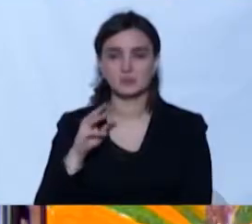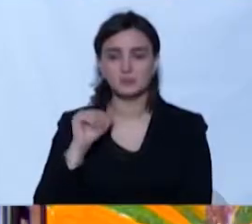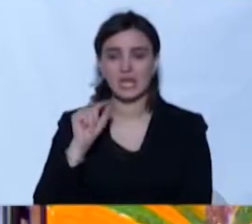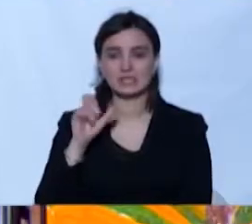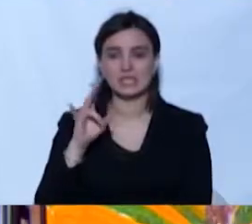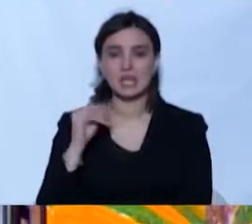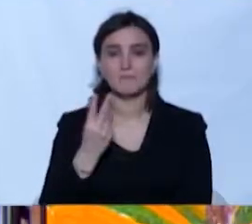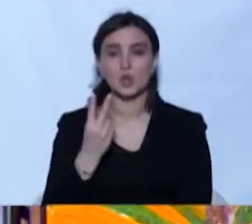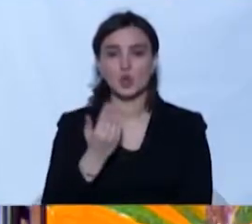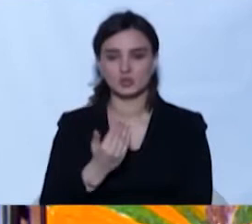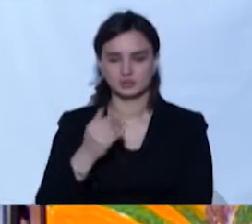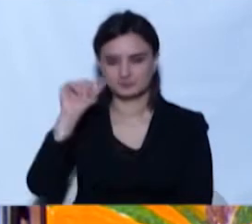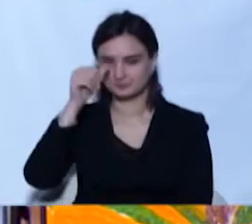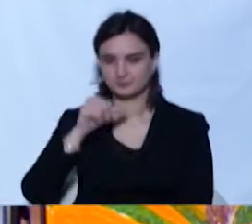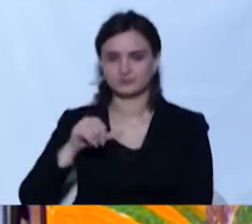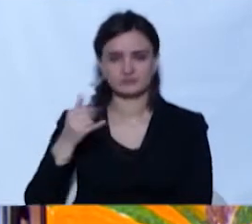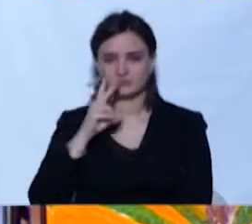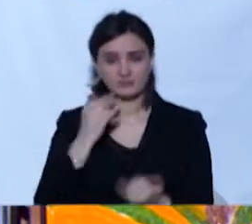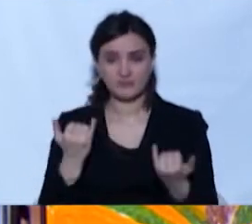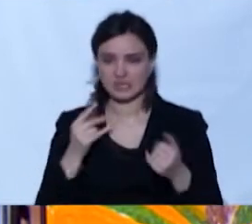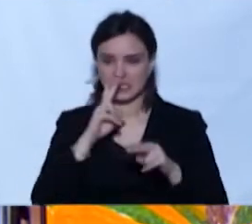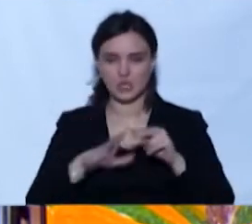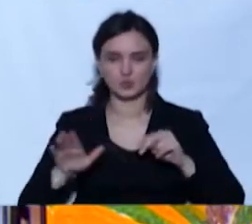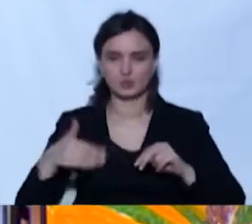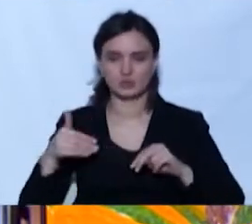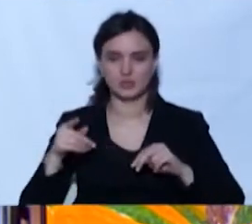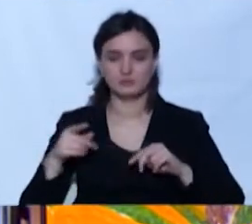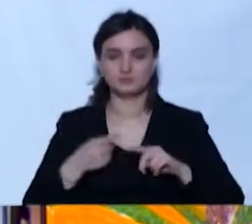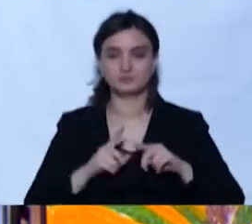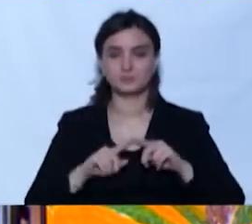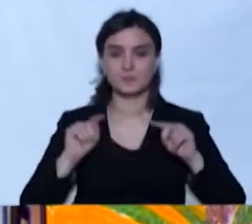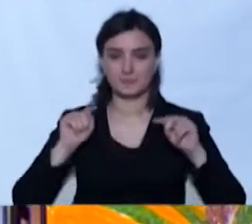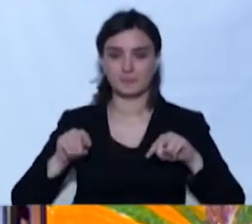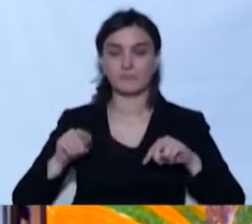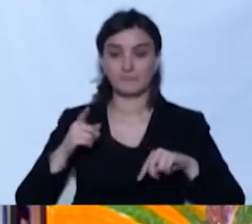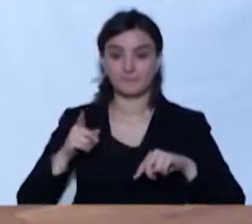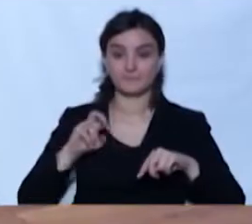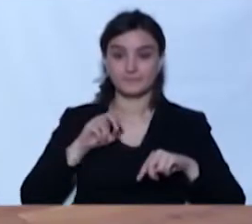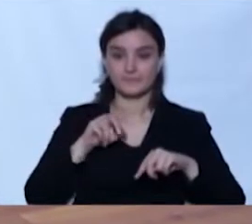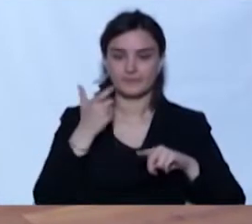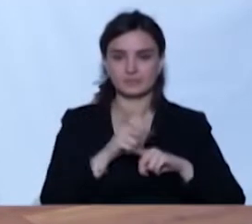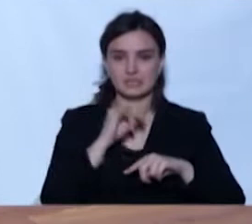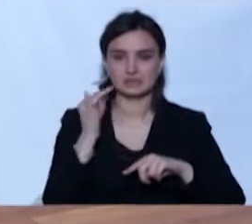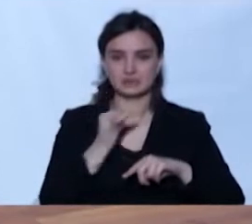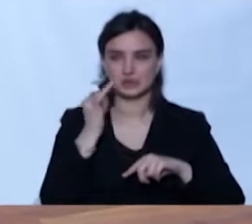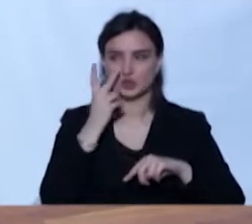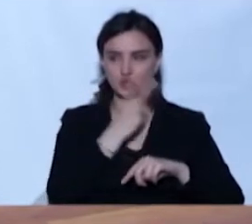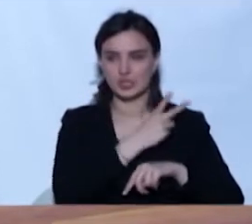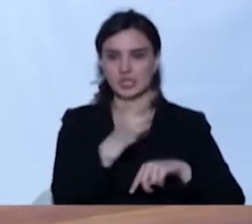ეს ქანდაკება დაკარგულია. აქედან იშლება ძალიან საინტერესო ხედი.